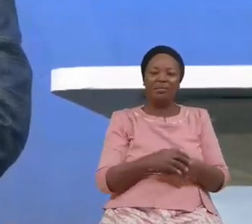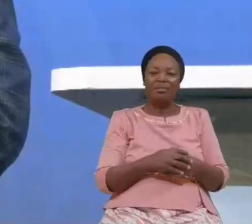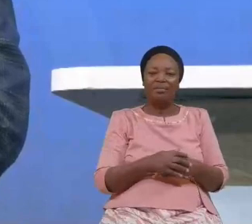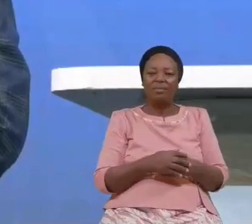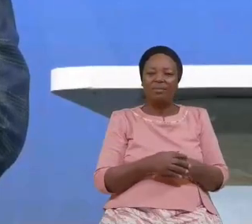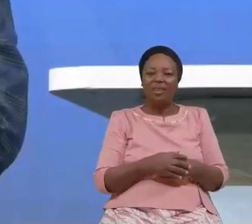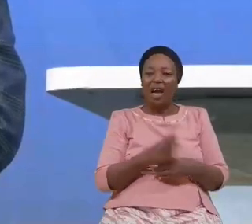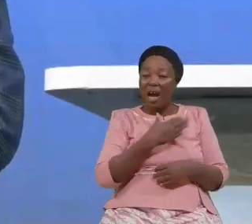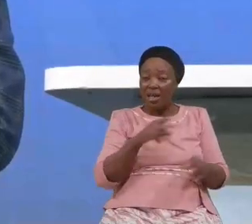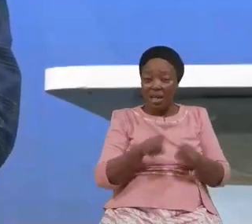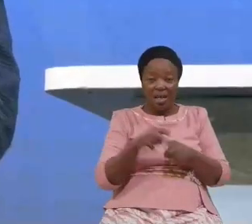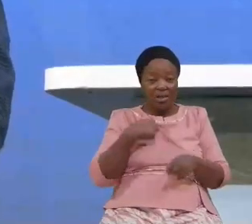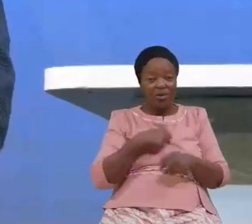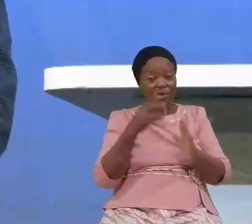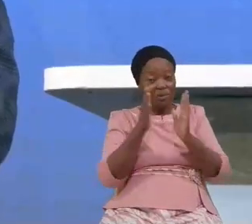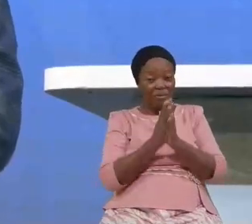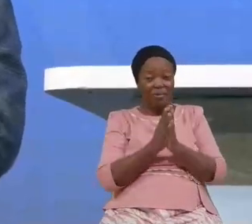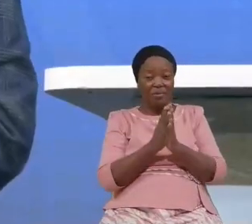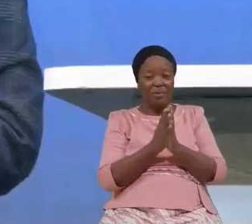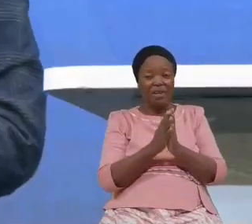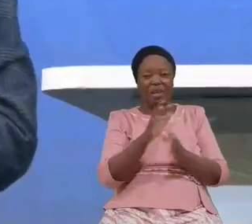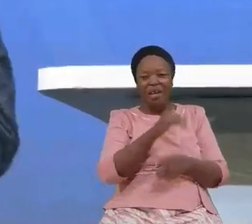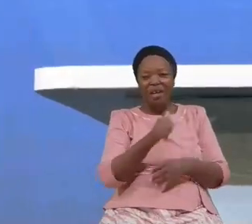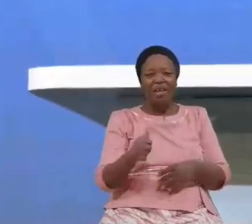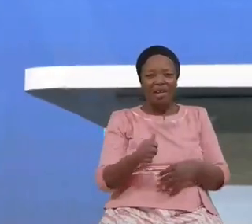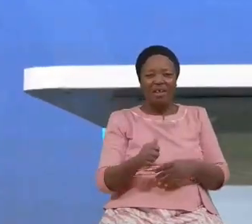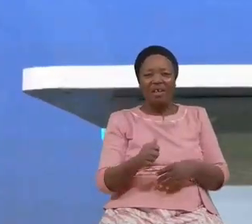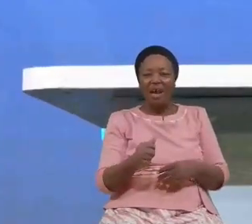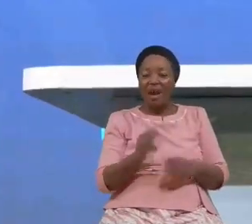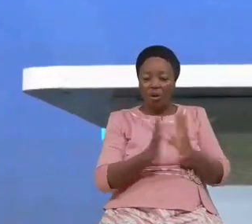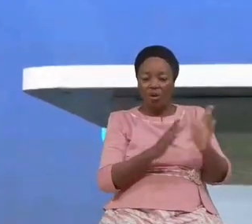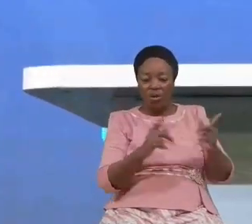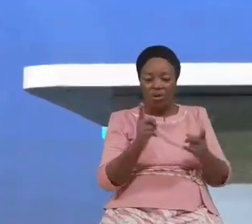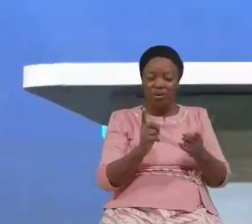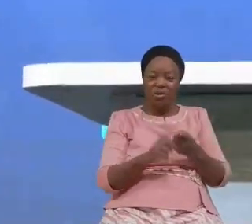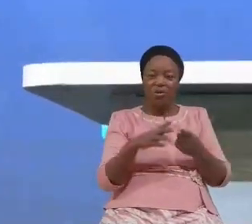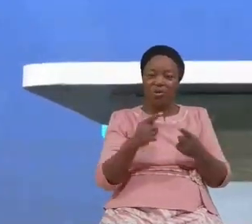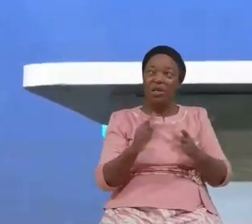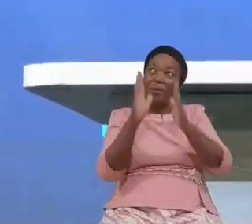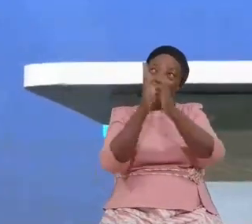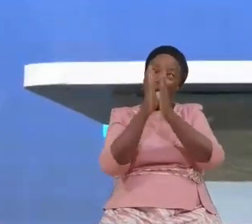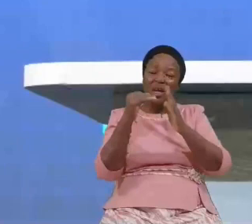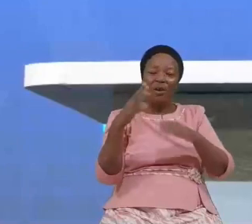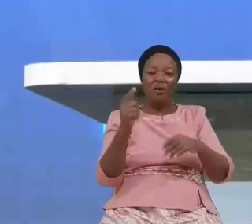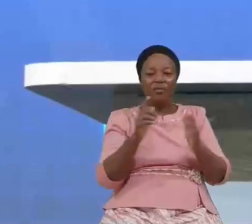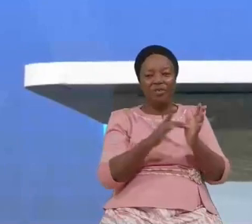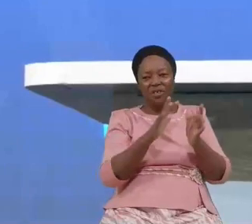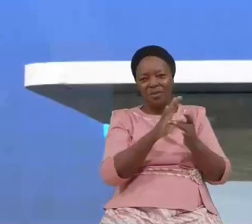et comme nous prions conformément à la prière de Jésus